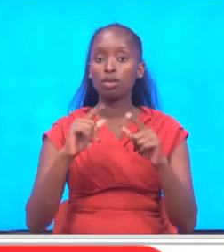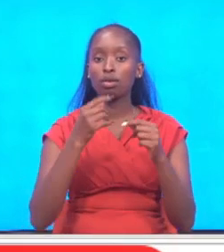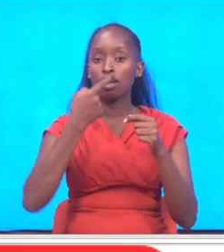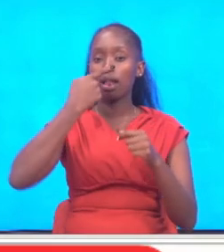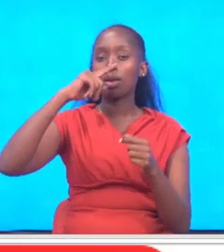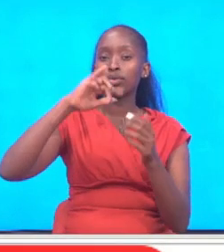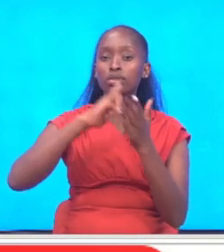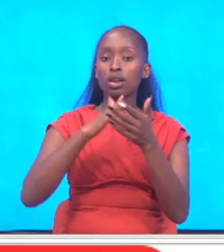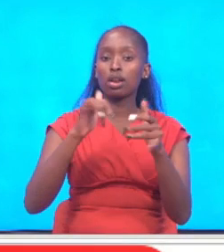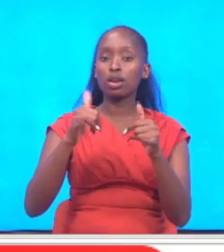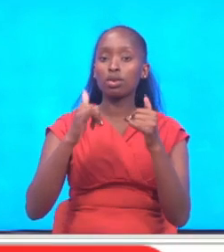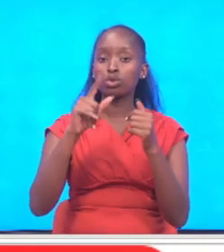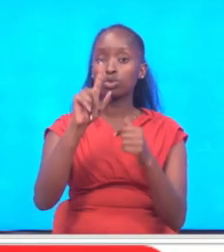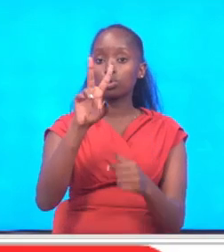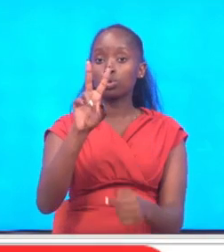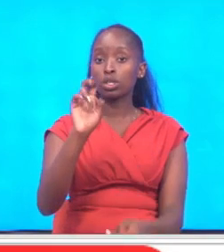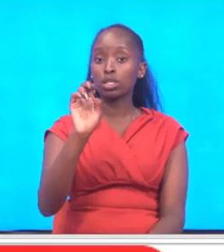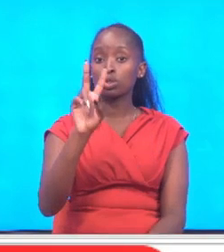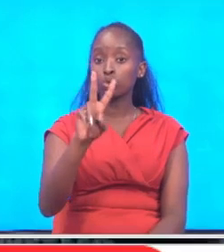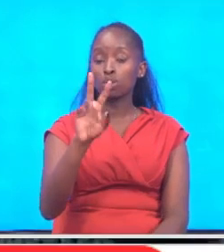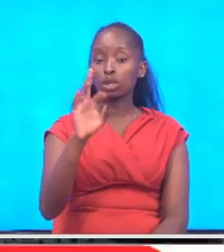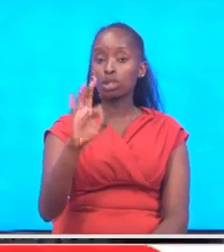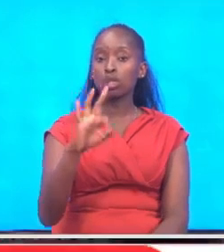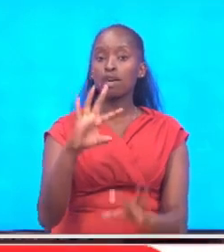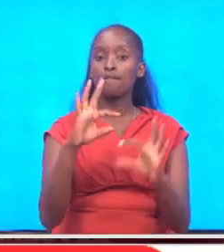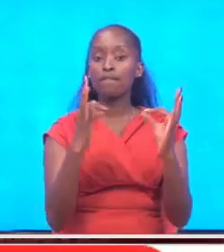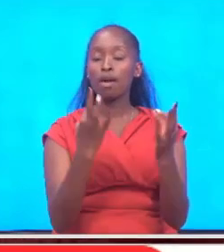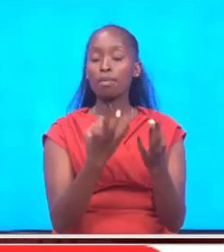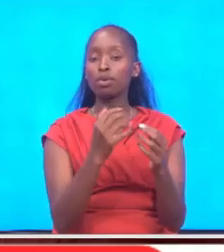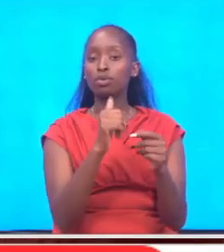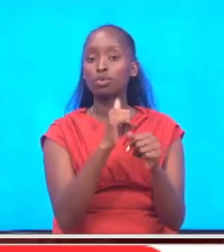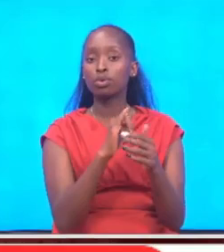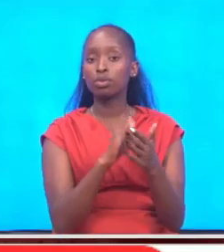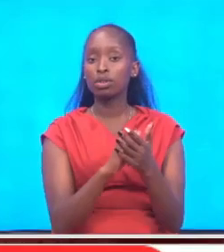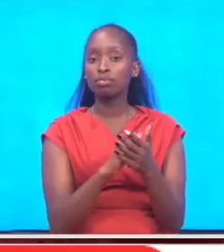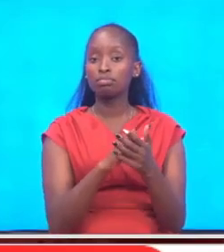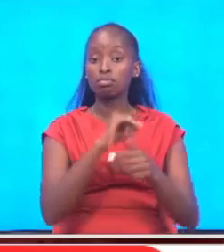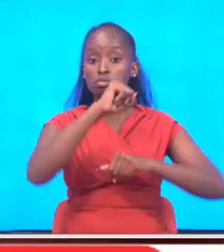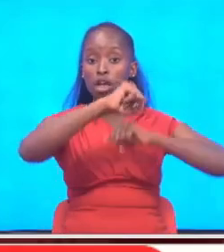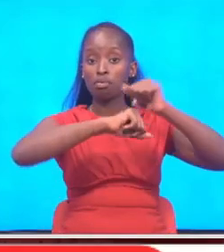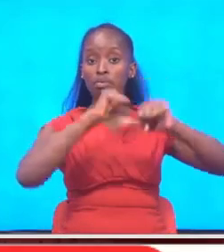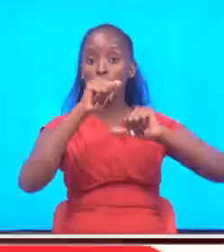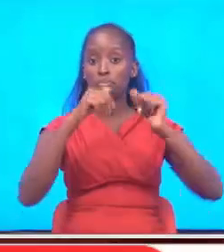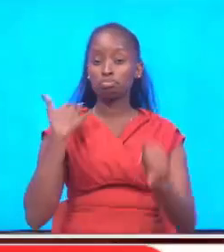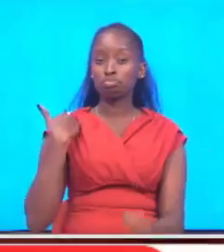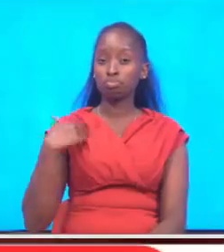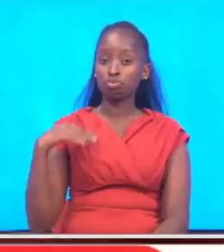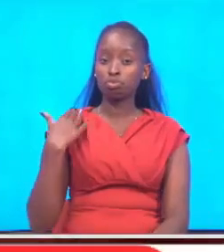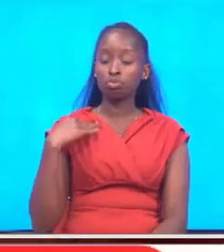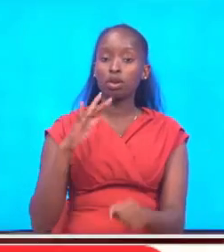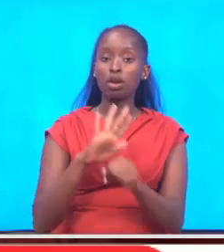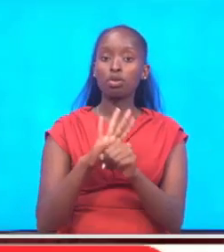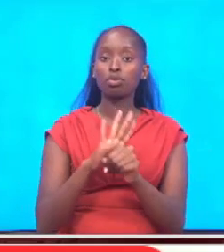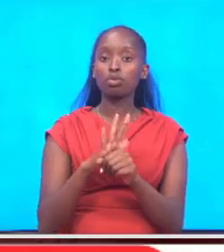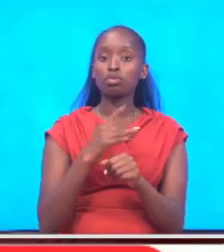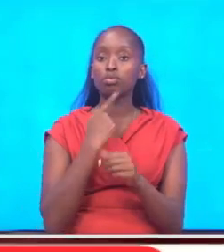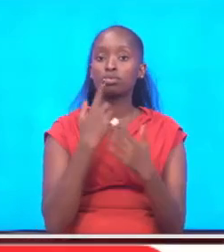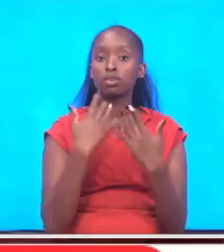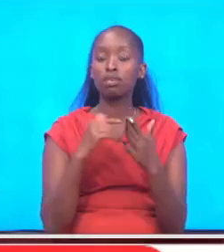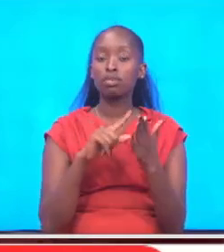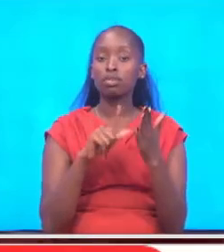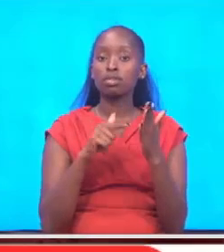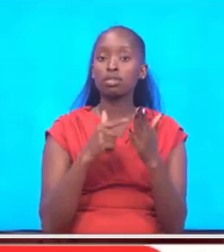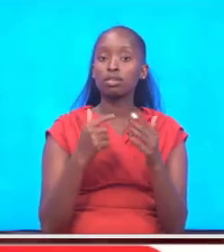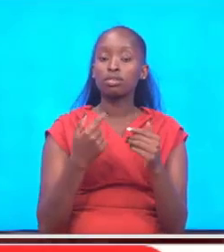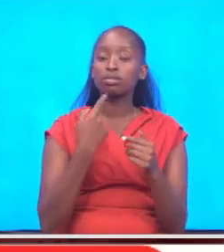of the 2023 Africa Organized Crime Index. Shughuli za uhalifu zinadaiwa kukithiri nchini Kenya, taifa hili likiorodheshwa la nne